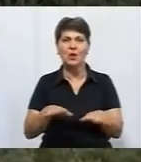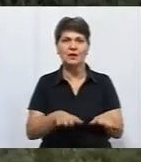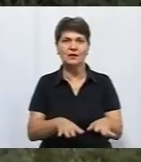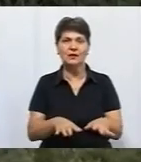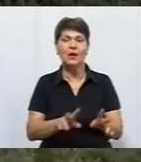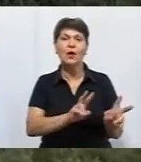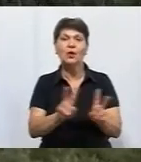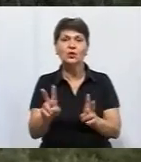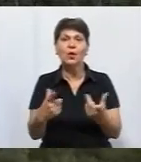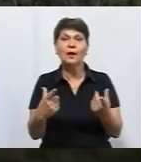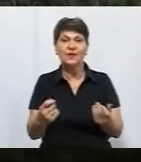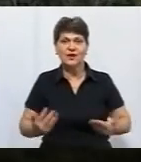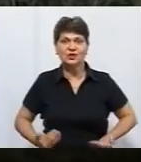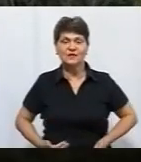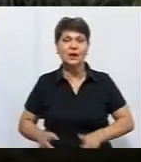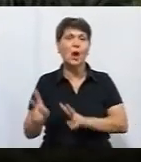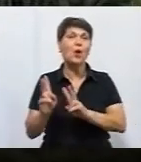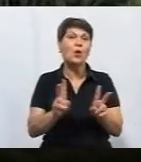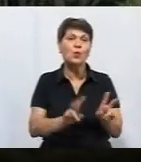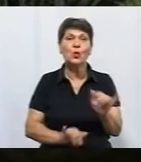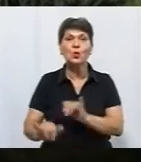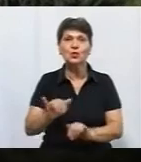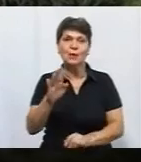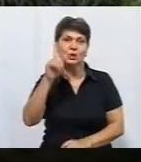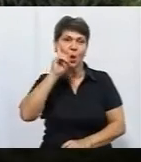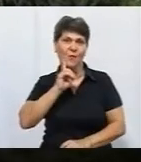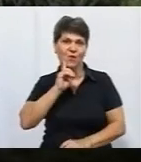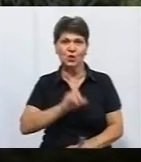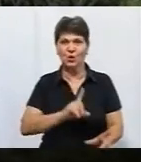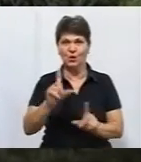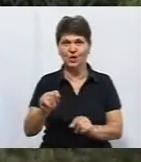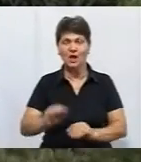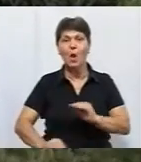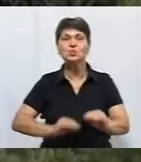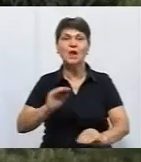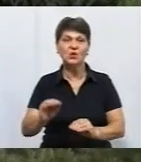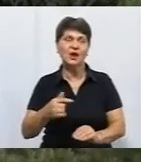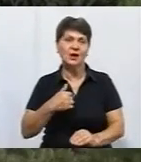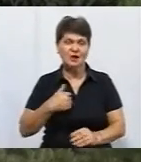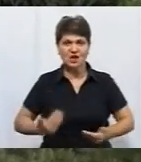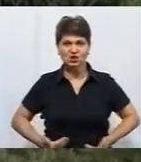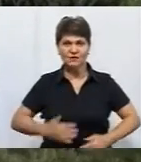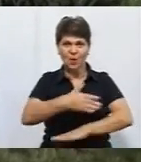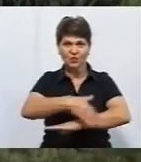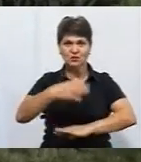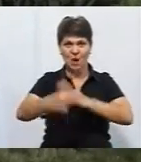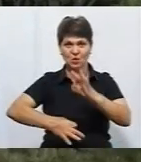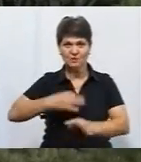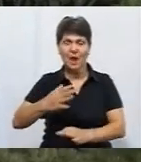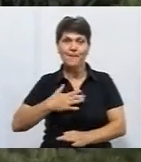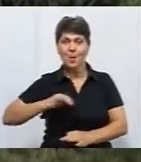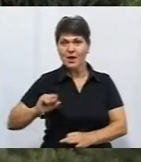де живе, кому куди буде більш комфортно доїхати, встановити, бо я живу на Космонавтів і моя подруга, з якою